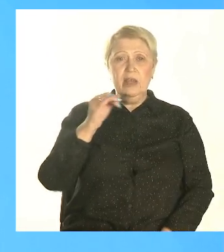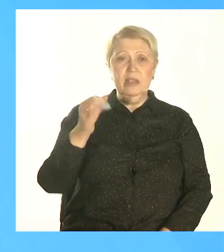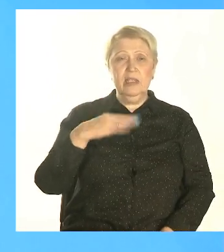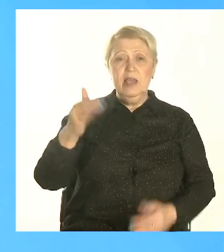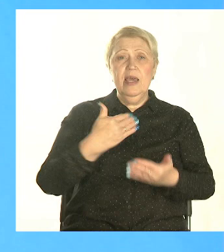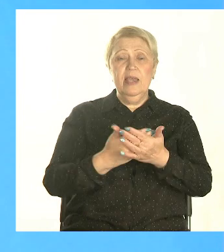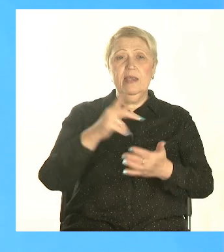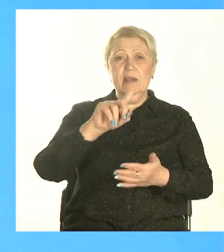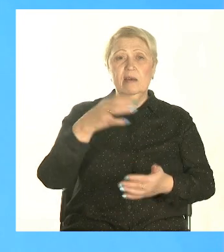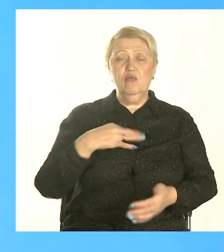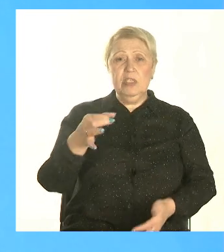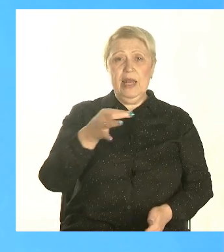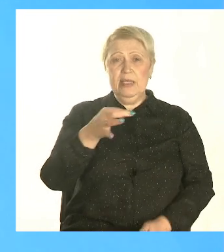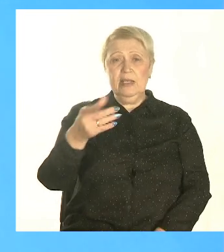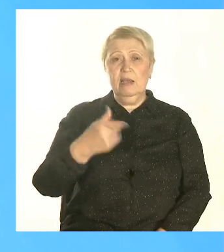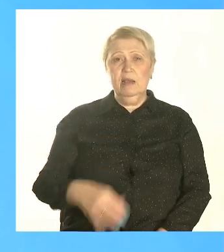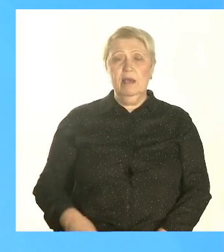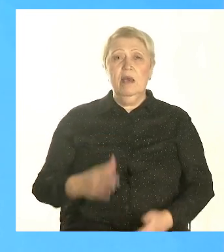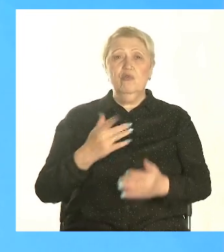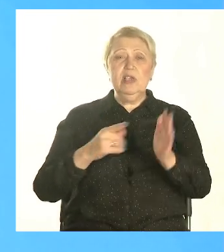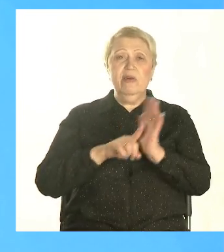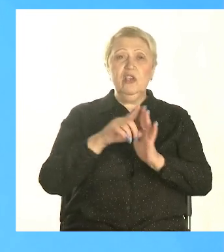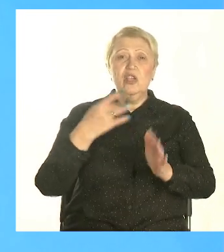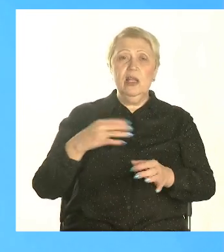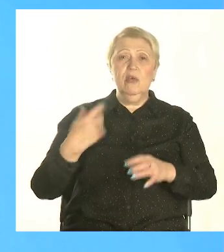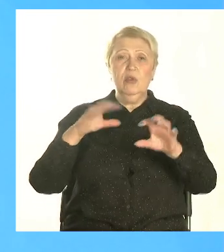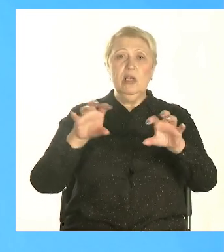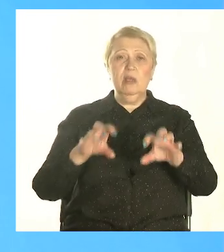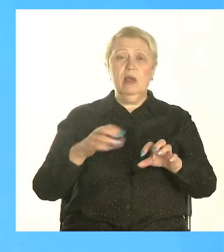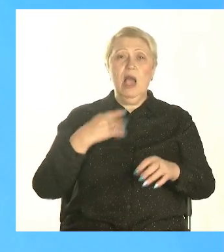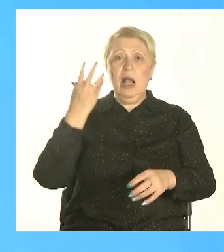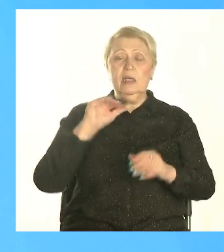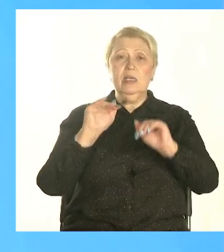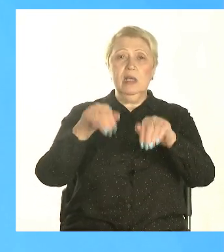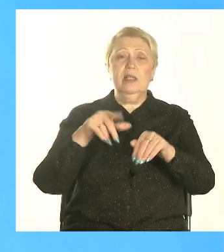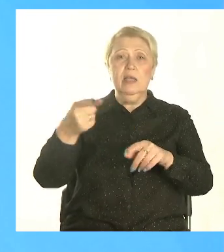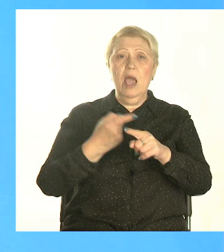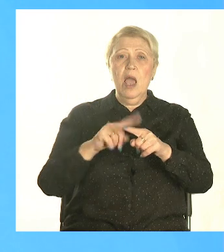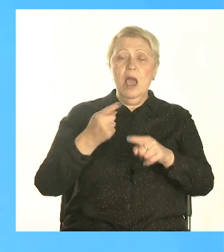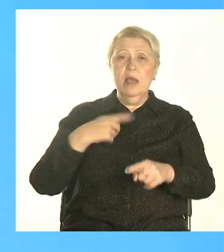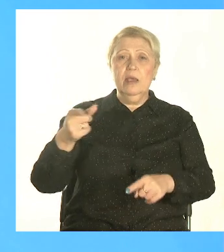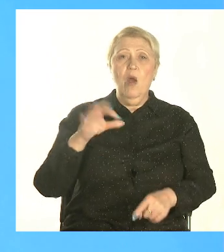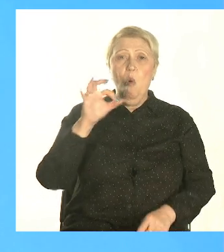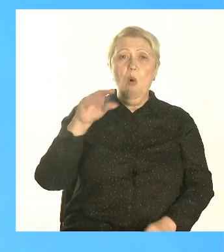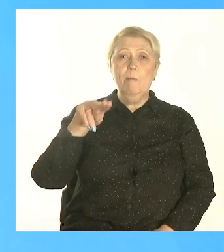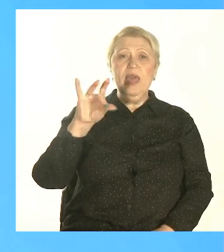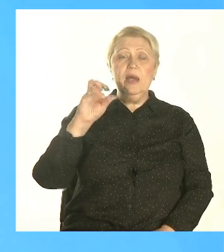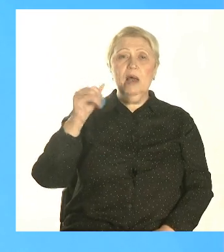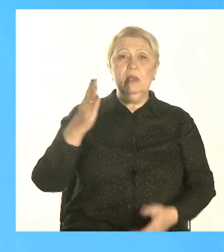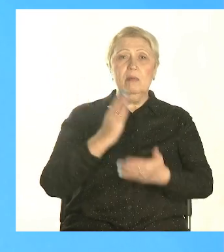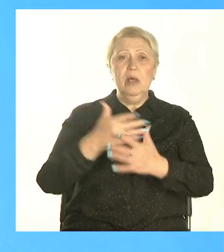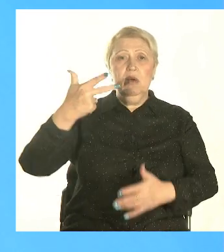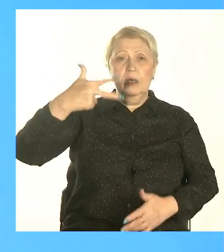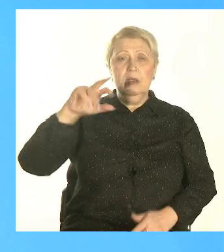уже действуют в других субъектах. Фактически в начале реформы, когда заходили региональные операторы, статистика была 30-40% всего